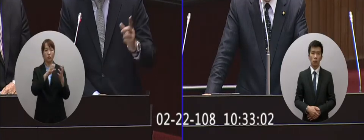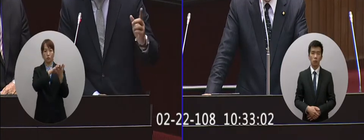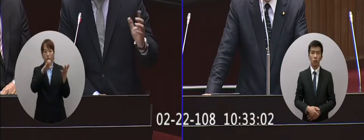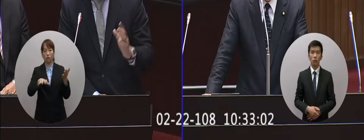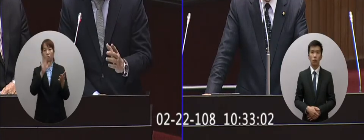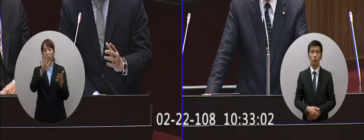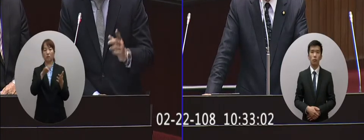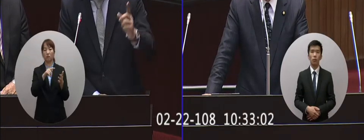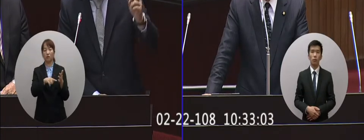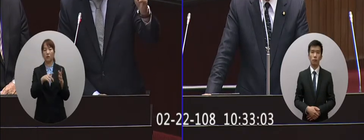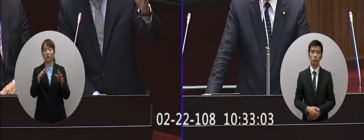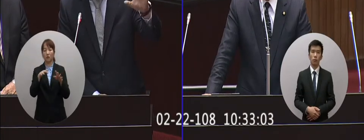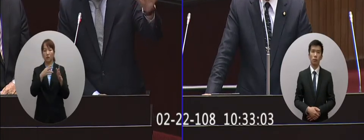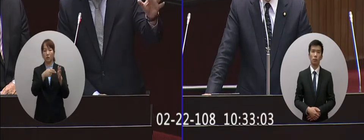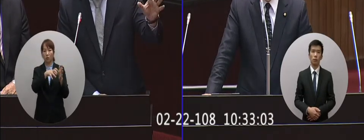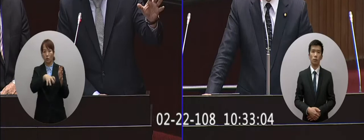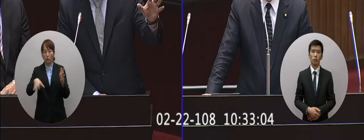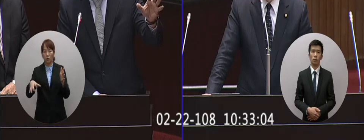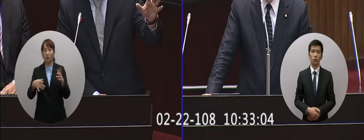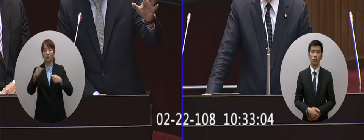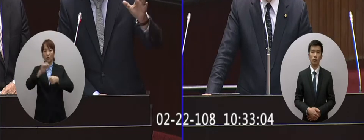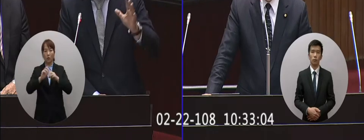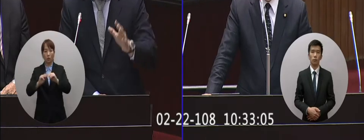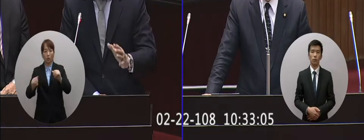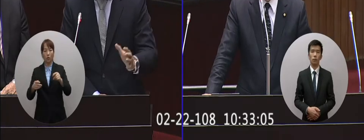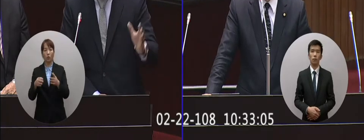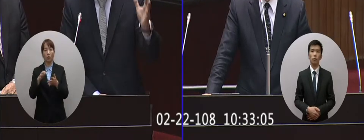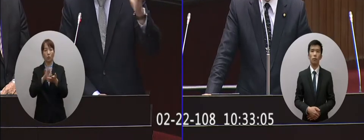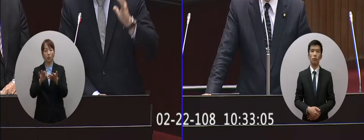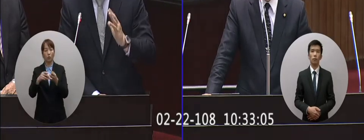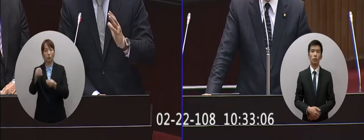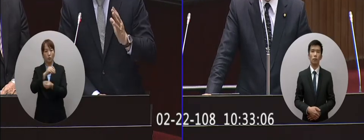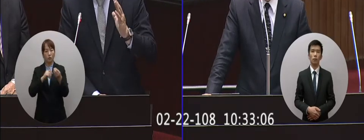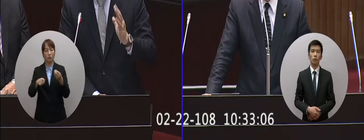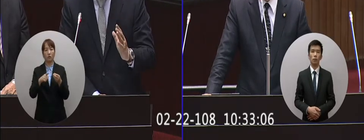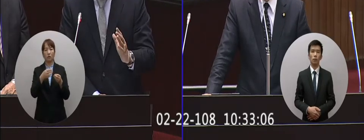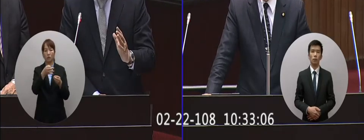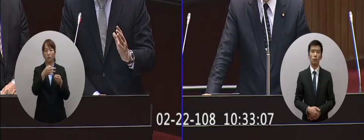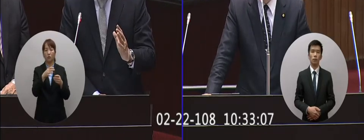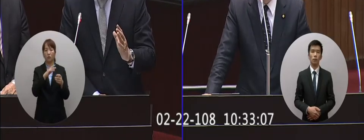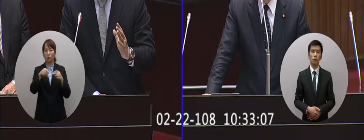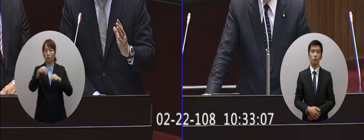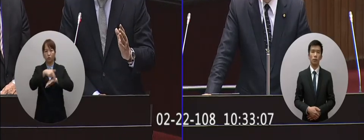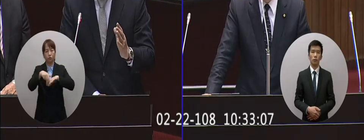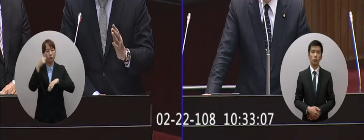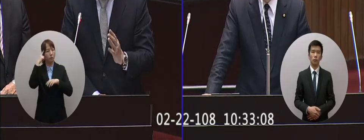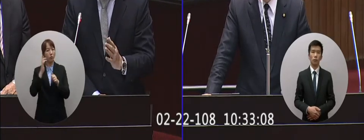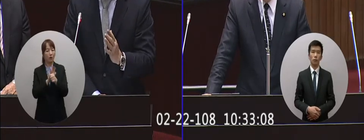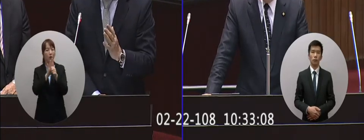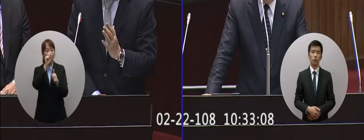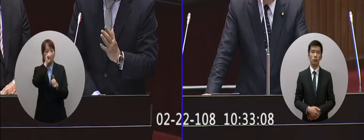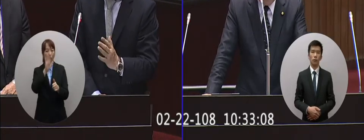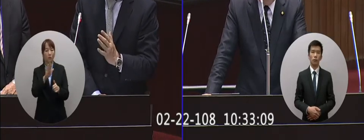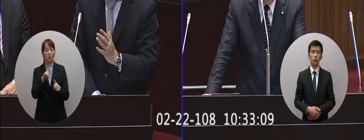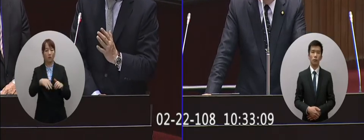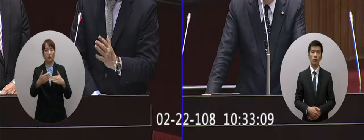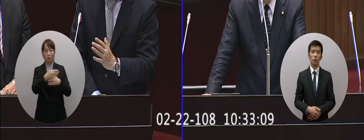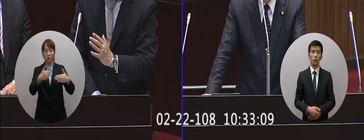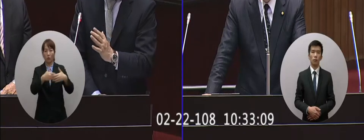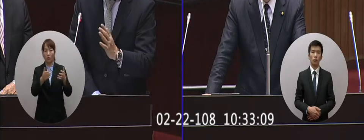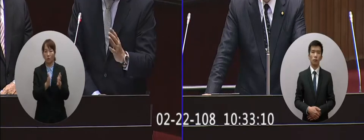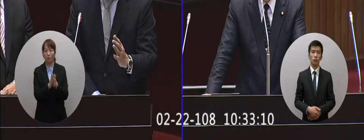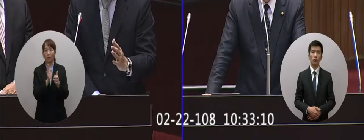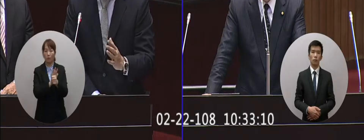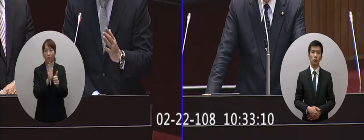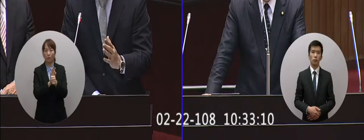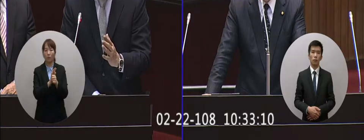式，所以场站的开发搭配周边的土地利用，这个对财务计划会有帮助。这个也就是现在我们交通部在帮